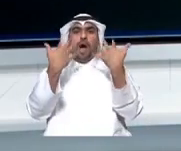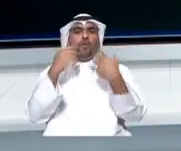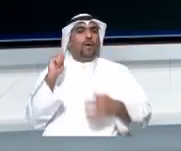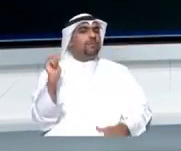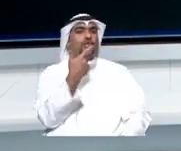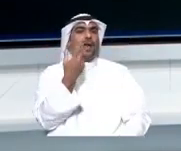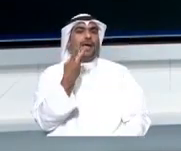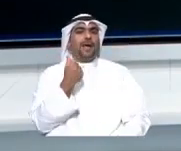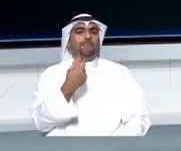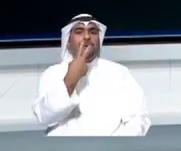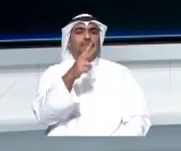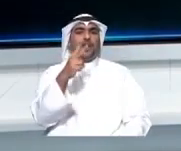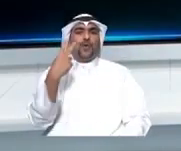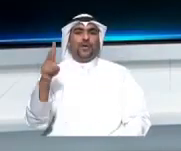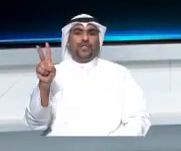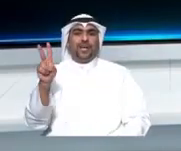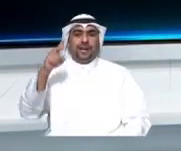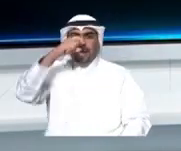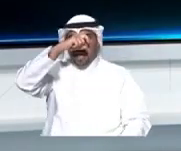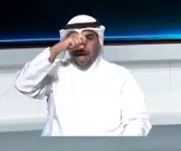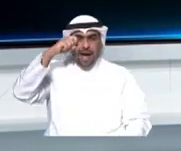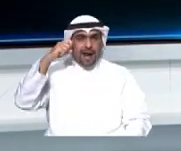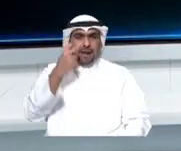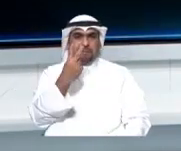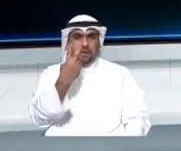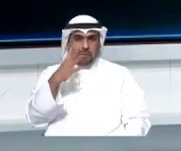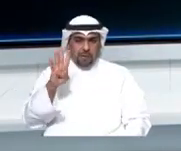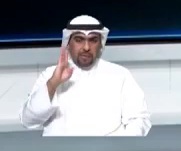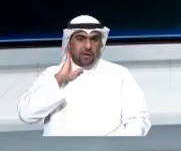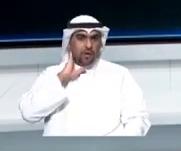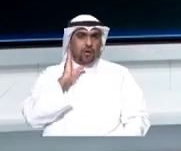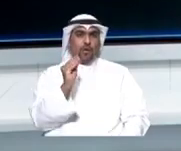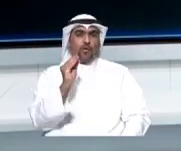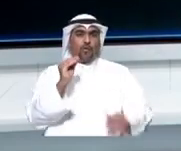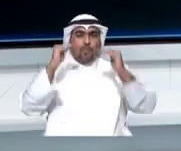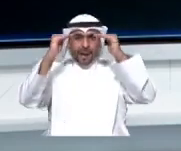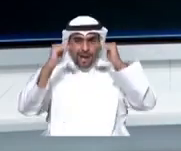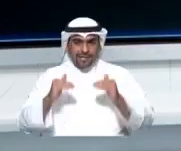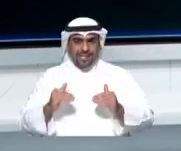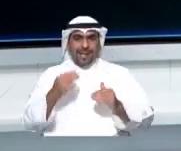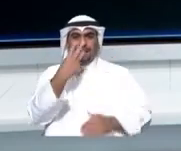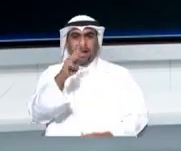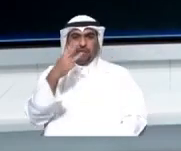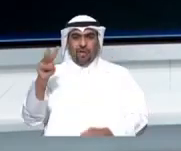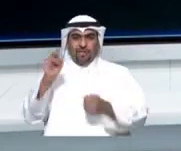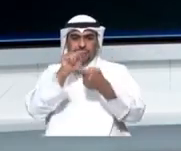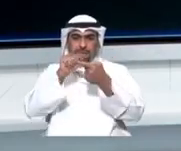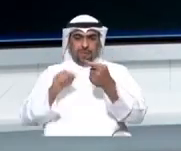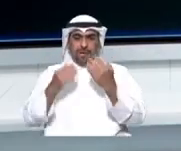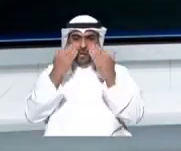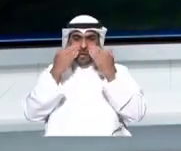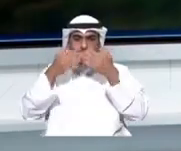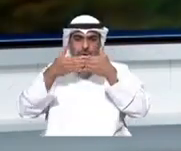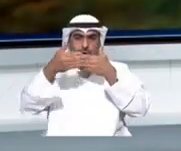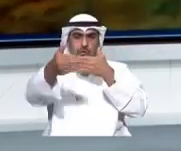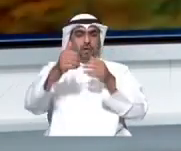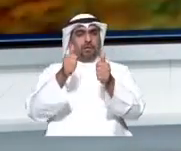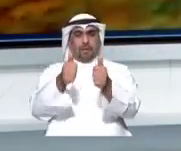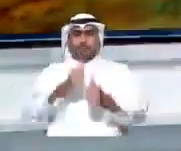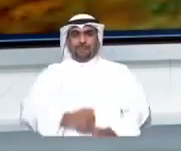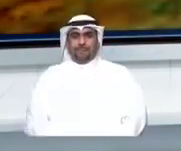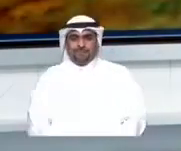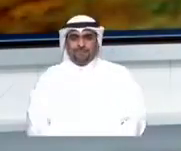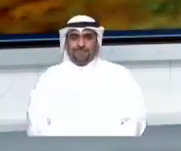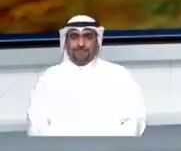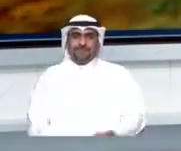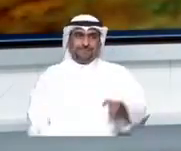بالساعة، حرارة 42، رطوبة نسبية 33%، والرؤية الأفقية أكثر من 10 كيلو. أما